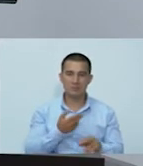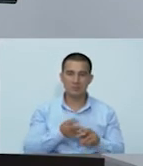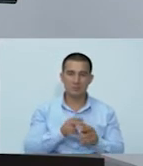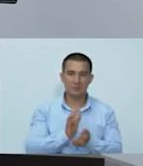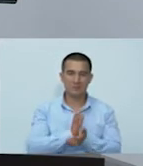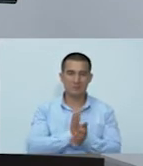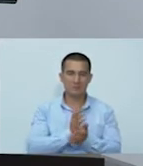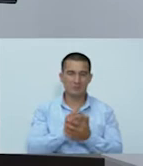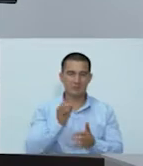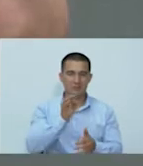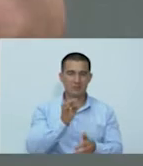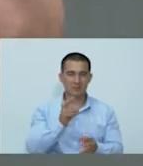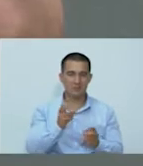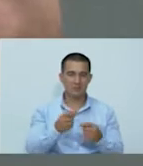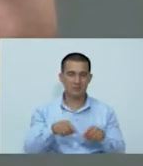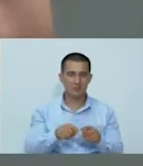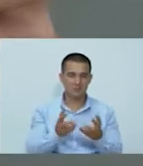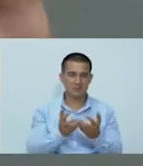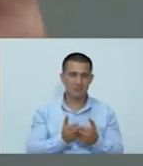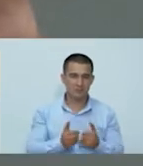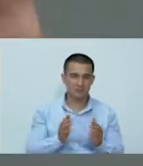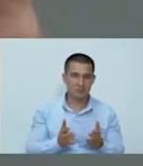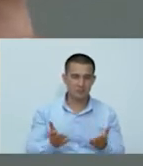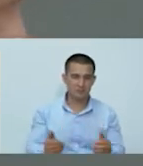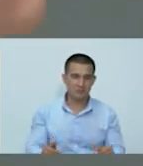aylana elementi hisoblanadi.